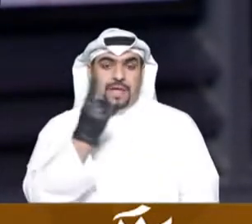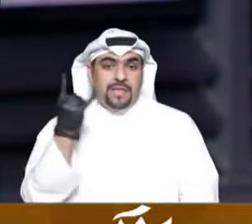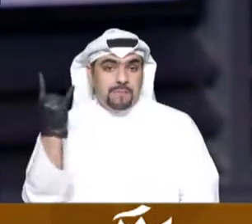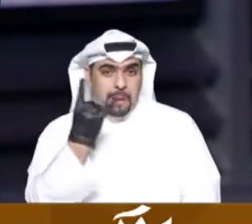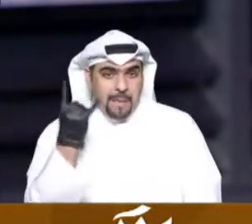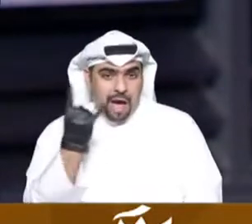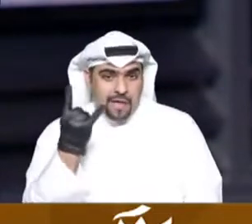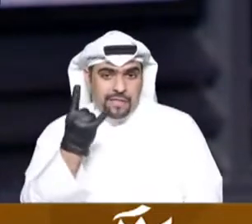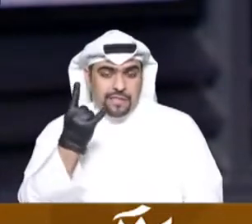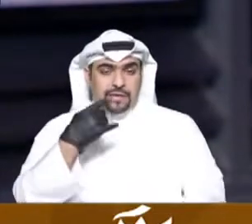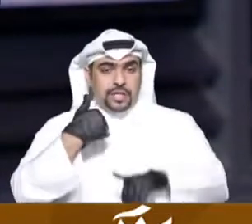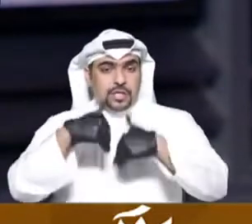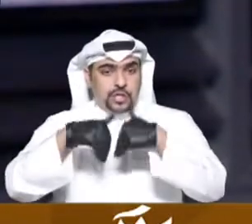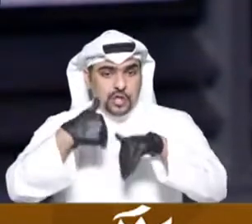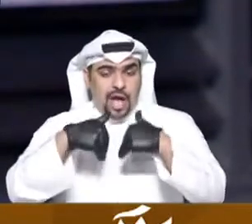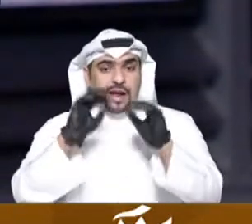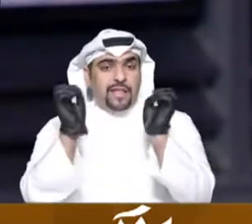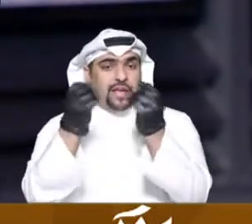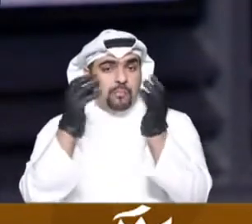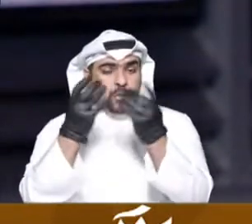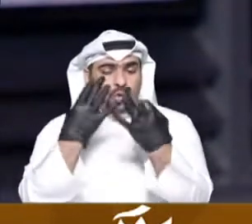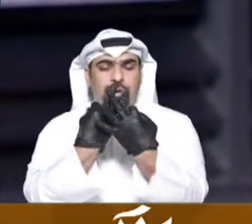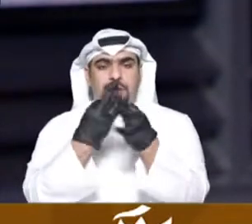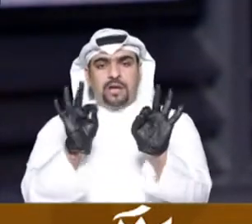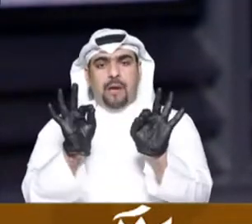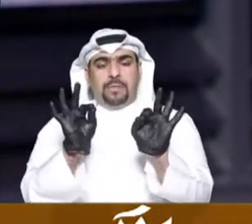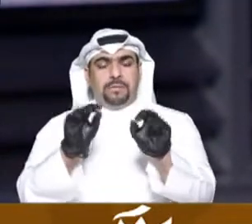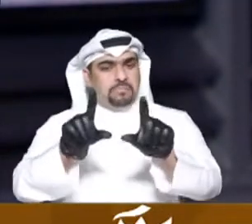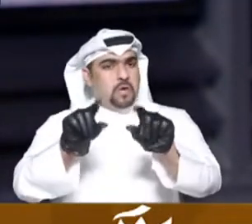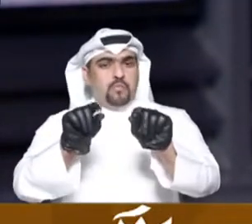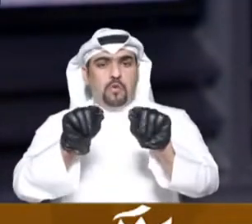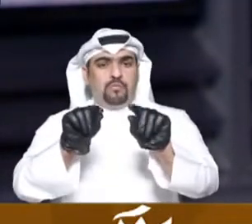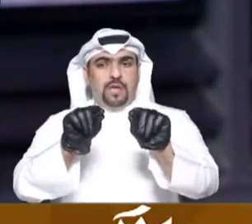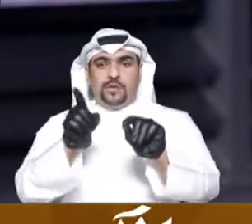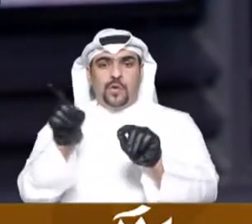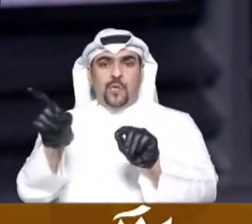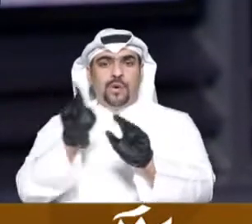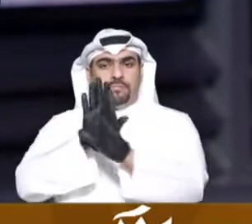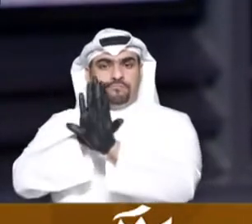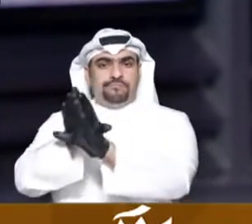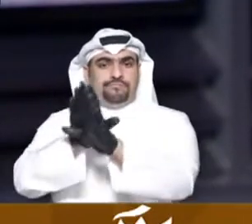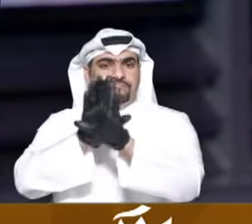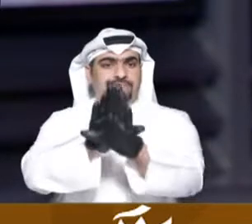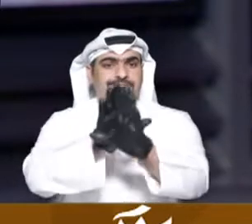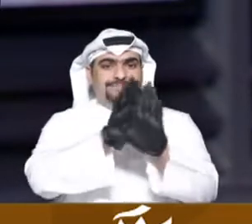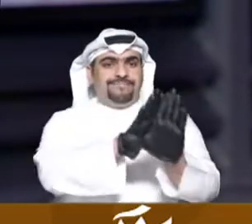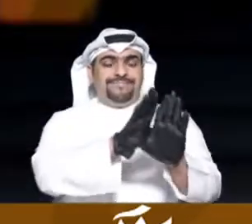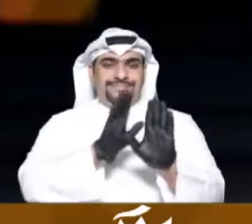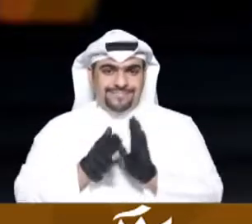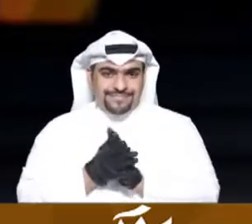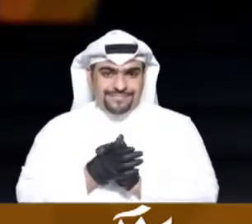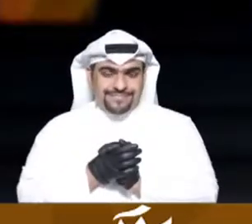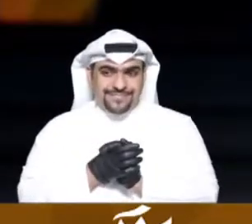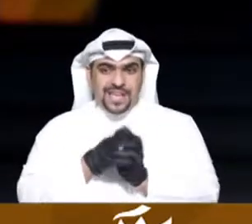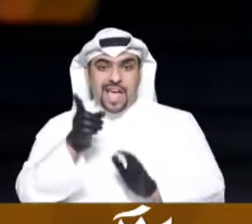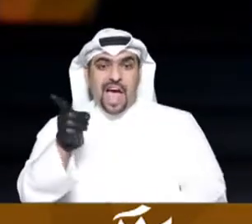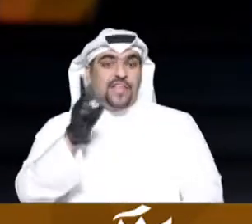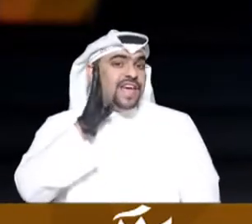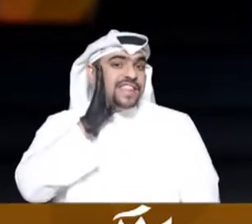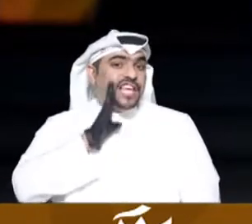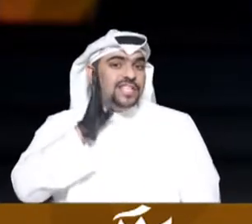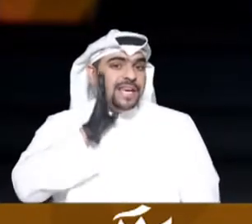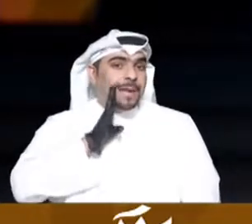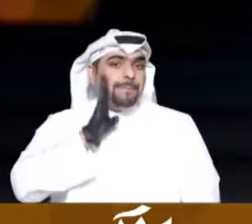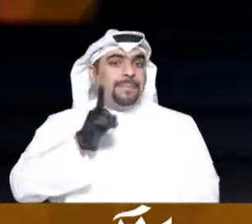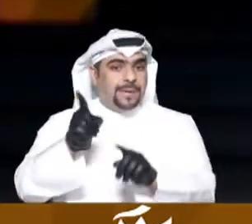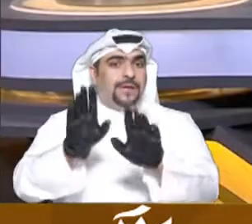تم توزيعهم والامانه سدوا يعني سدوا مع اخوانهم ادائهم، يعني الحمد كان اداء هذه تجربه لهم، تجربه لهم عمليه، وجودهم يعني. نعم.